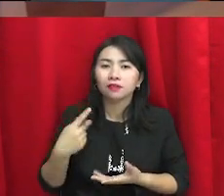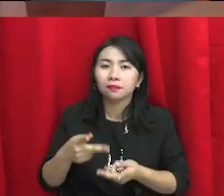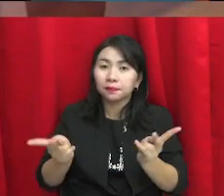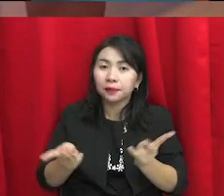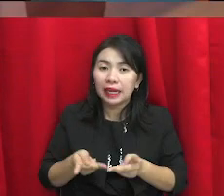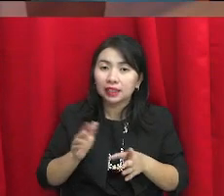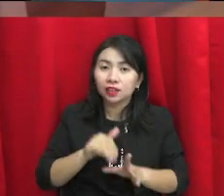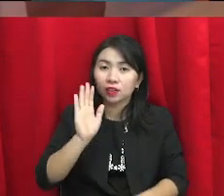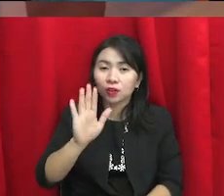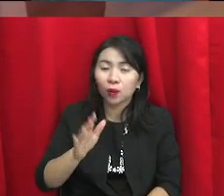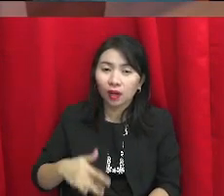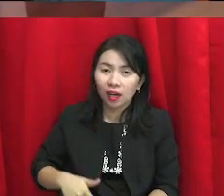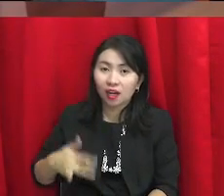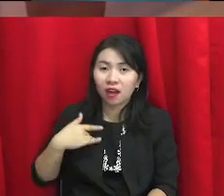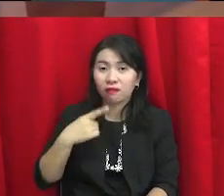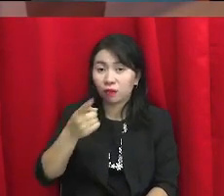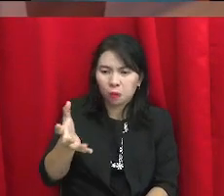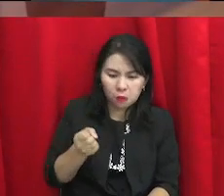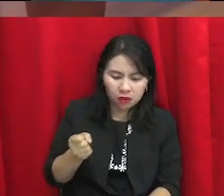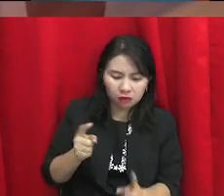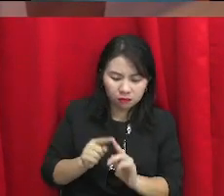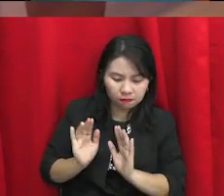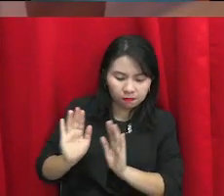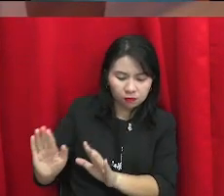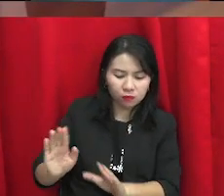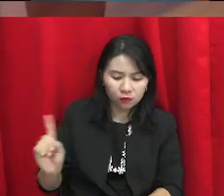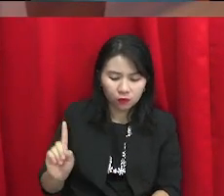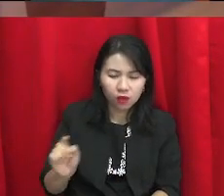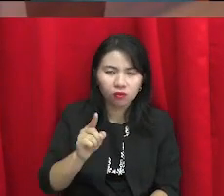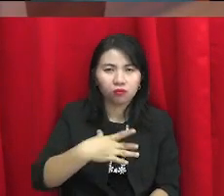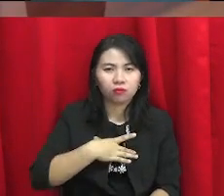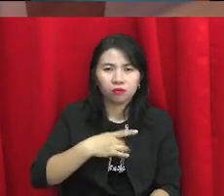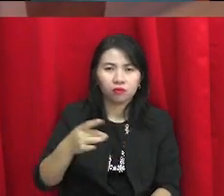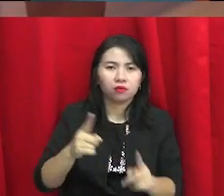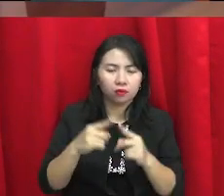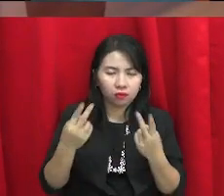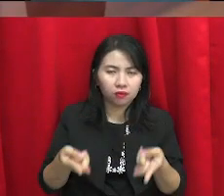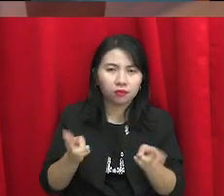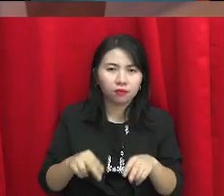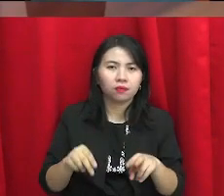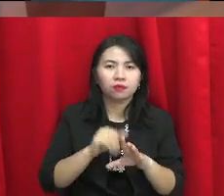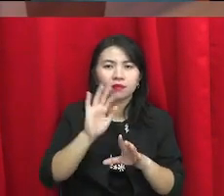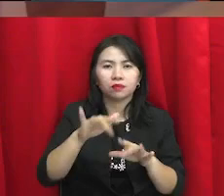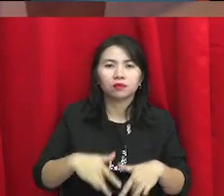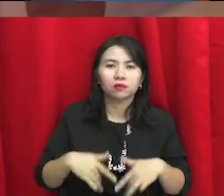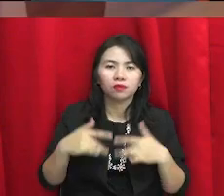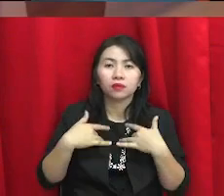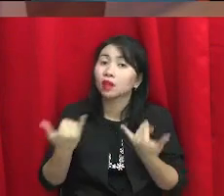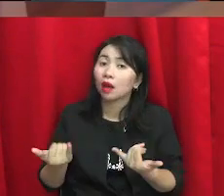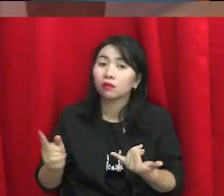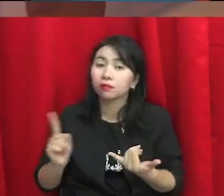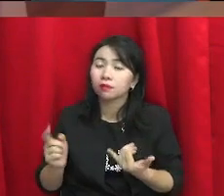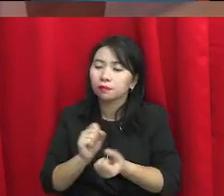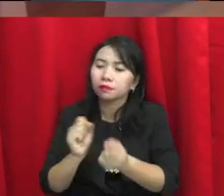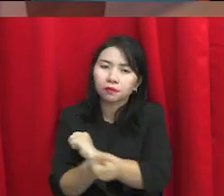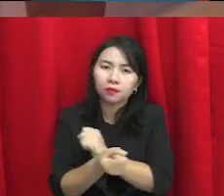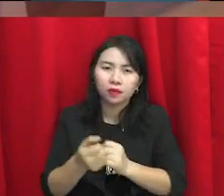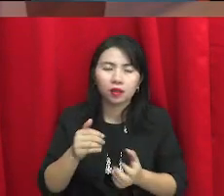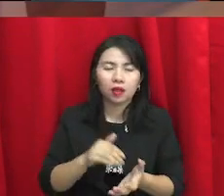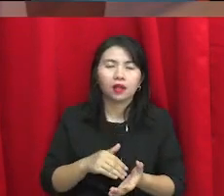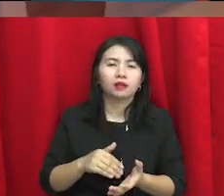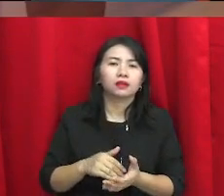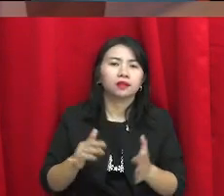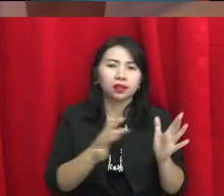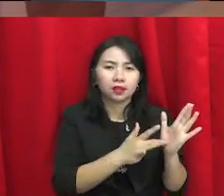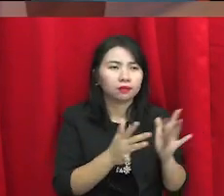are existing what you want to happen. Kaya nga sabi ko sa inyo, ano ang twist? Sa verse 39, may pinakiusap